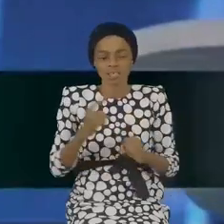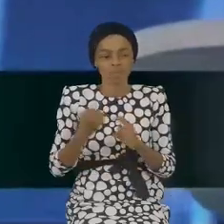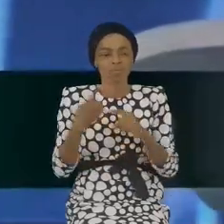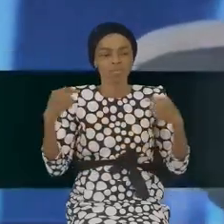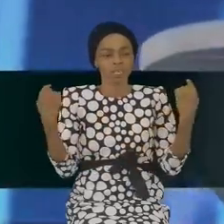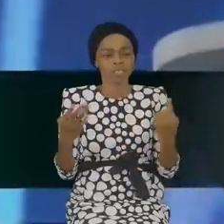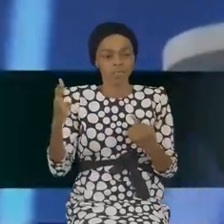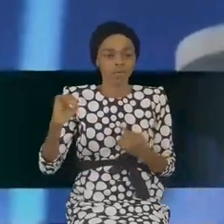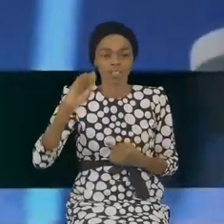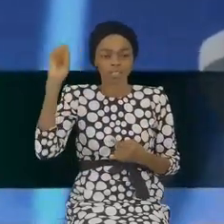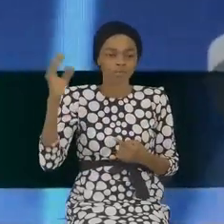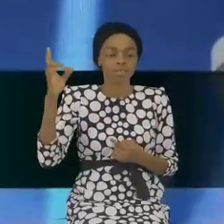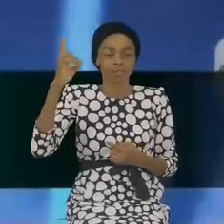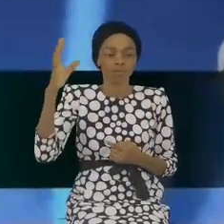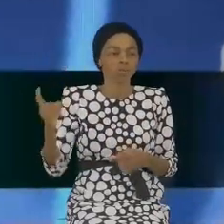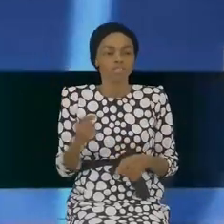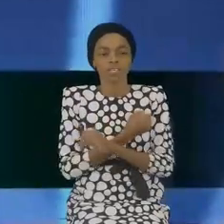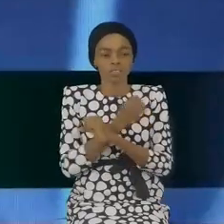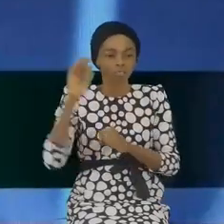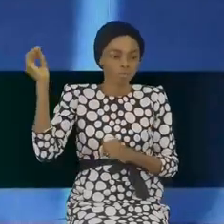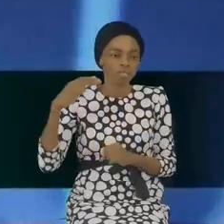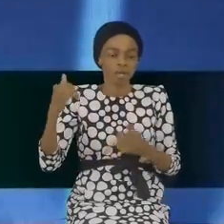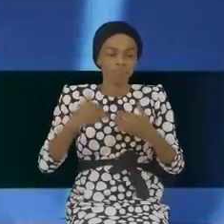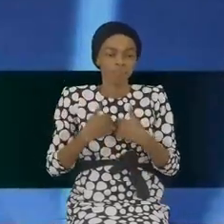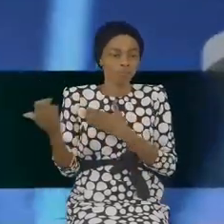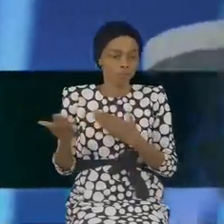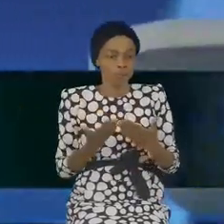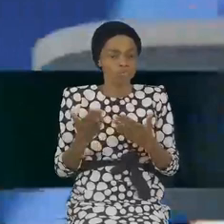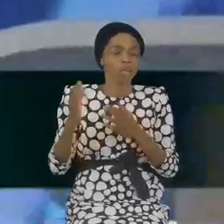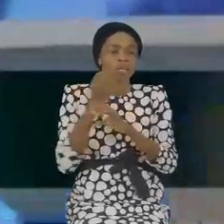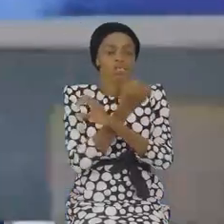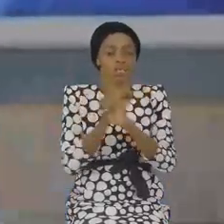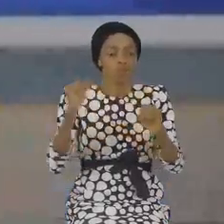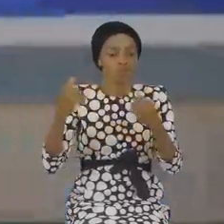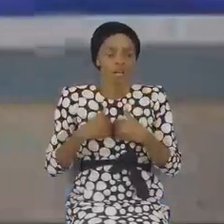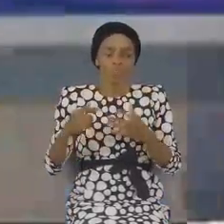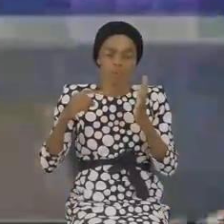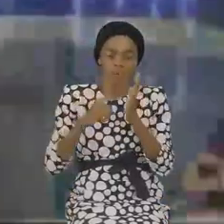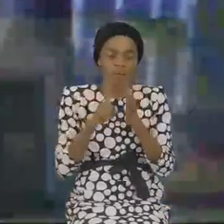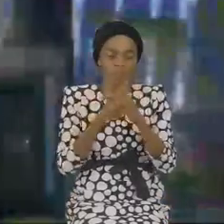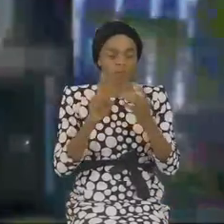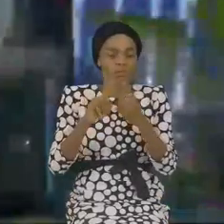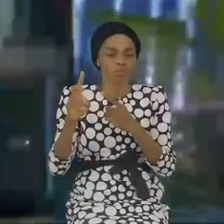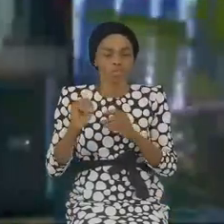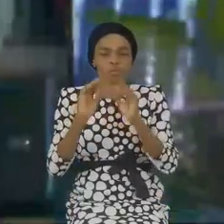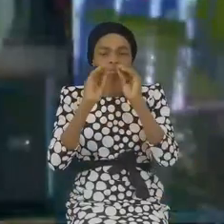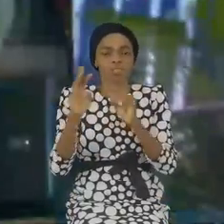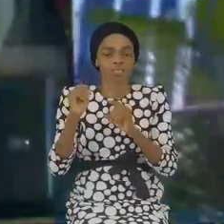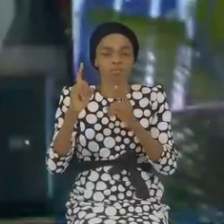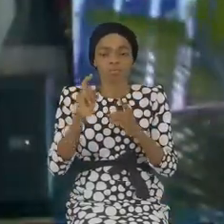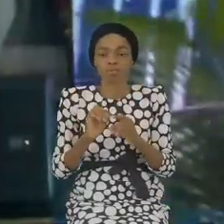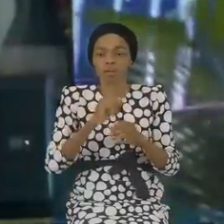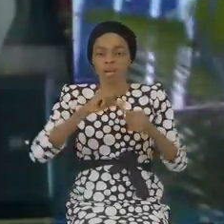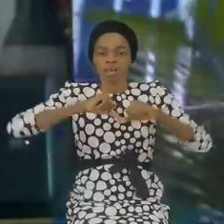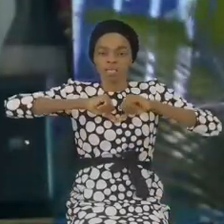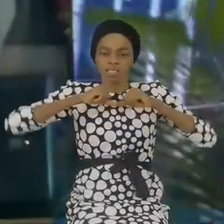La grâce qui apporte le salut, grâce ou de salut leur a été manifestée. Elle nous enseigne à renoncer à l'impiété convoitise mondaine